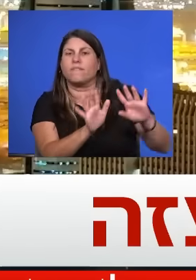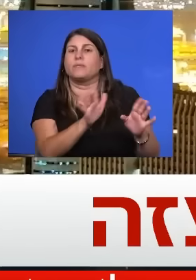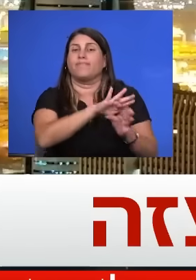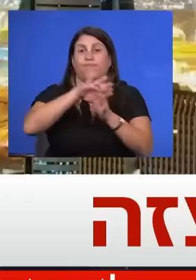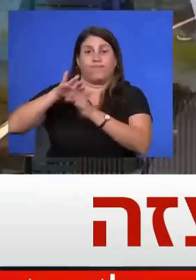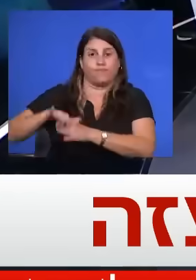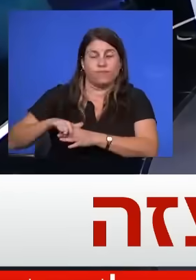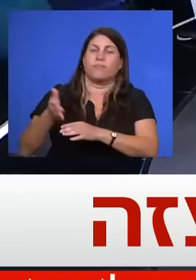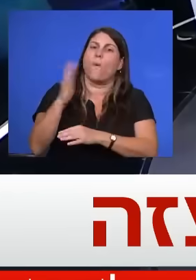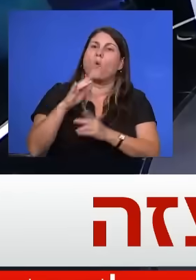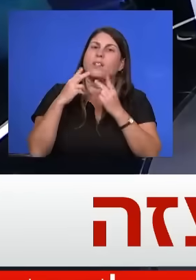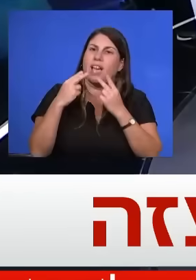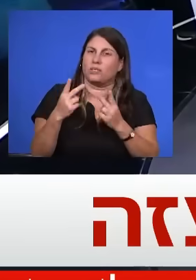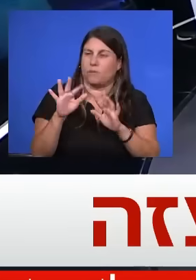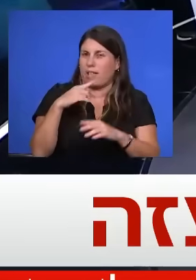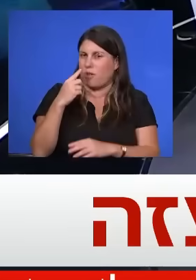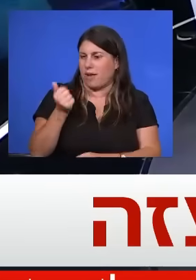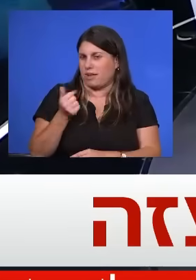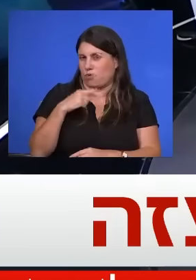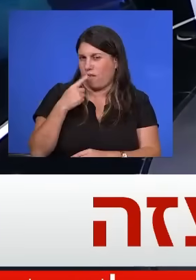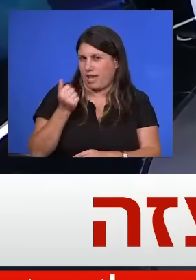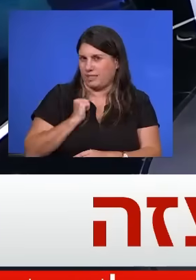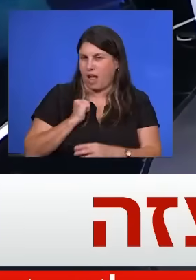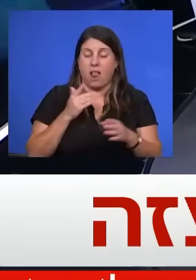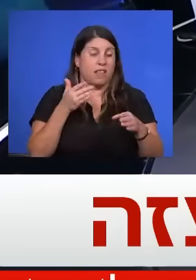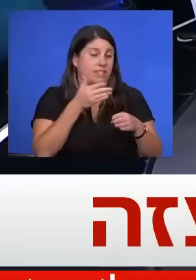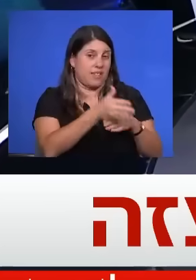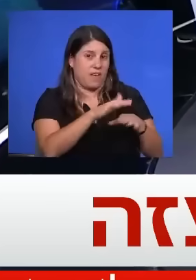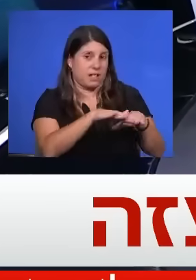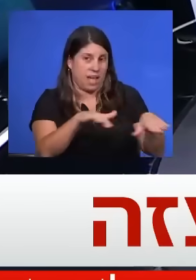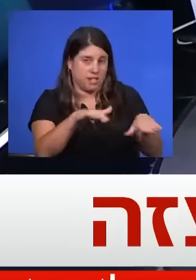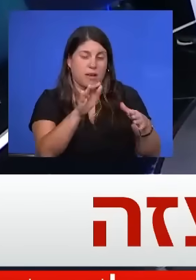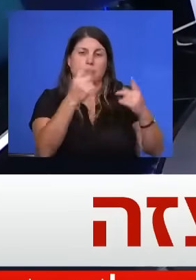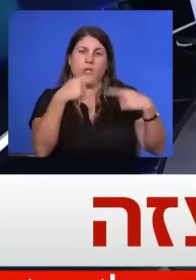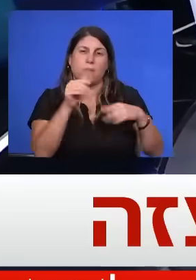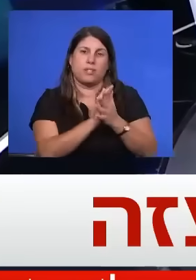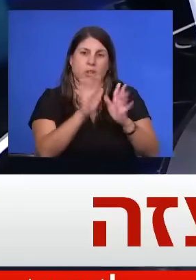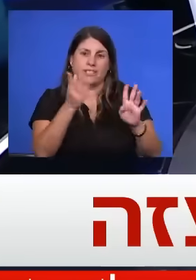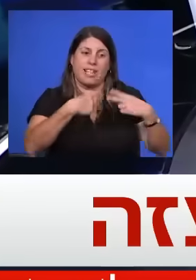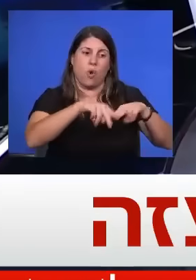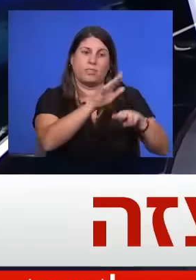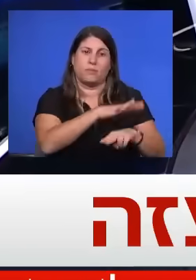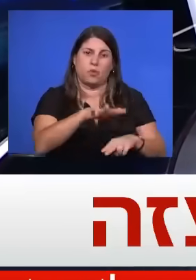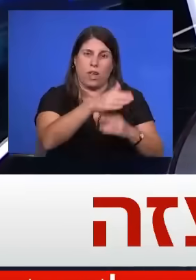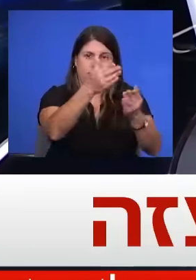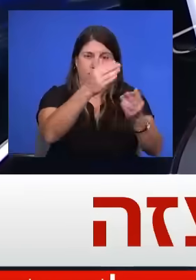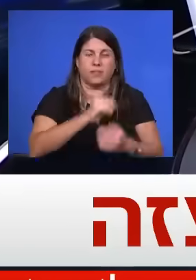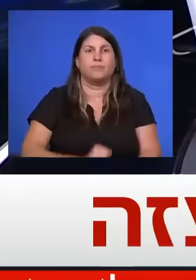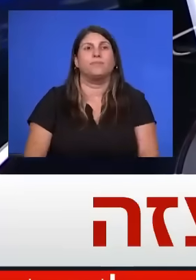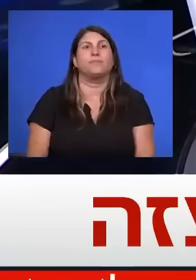שאמר דובר צה"ל, תקיפת התת קרקע ביממה ה-19. אנחנו חוזרים לשטח אליכם, דוב גילר, איתי בלומנטל